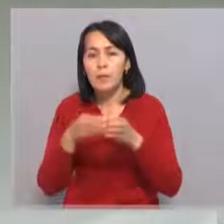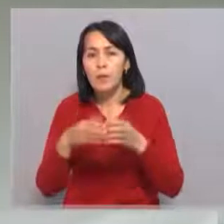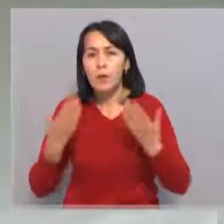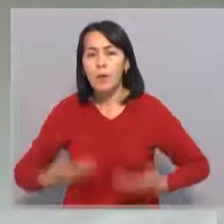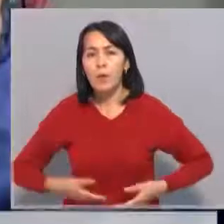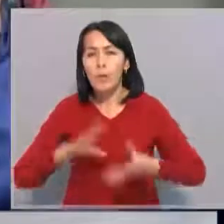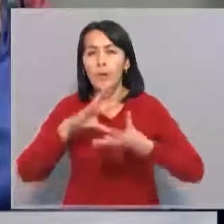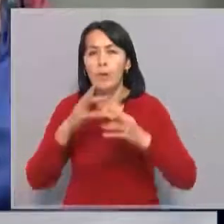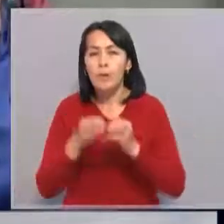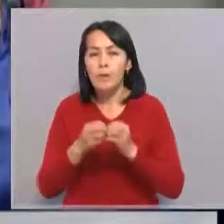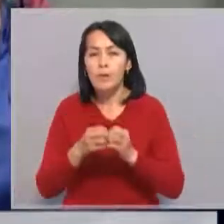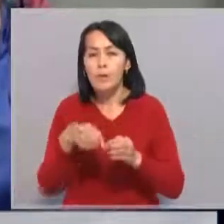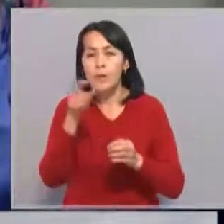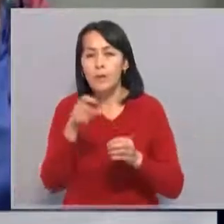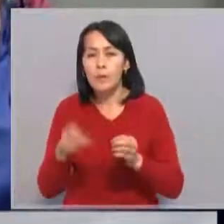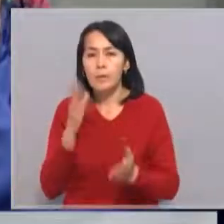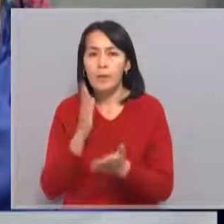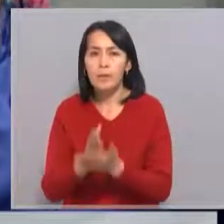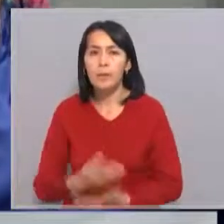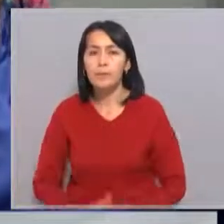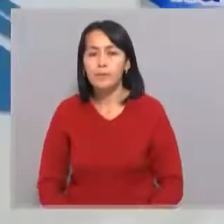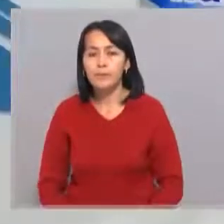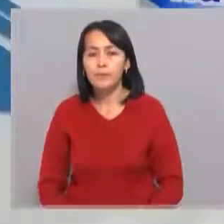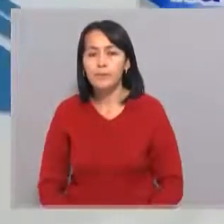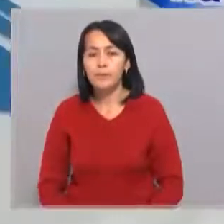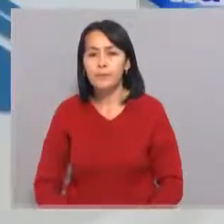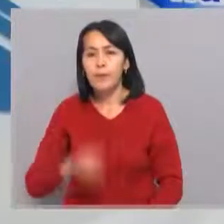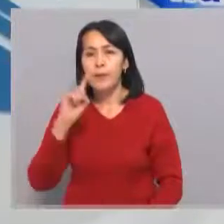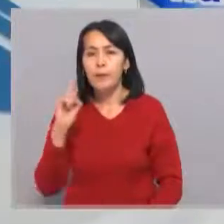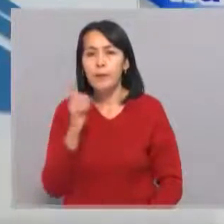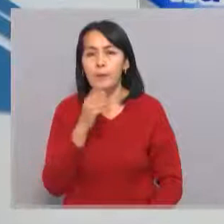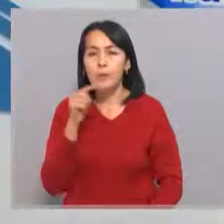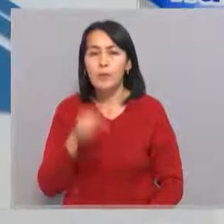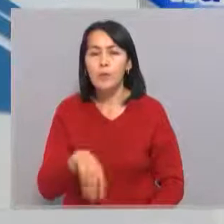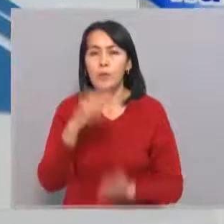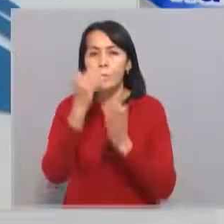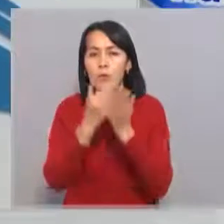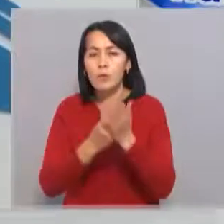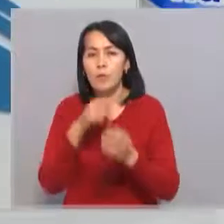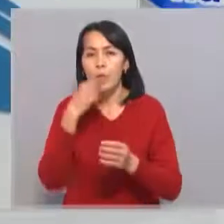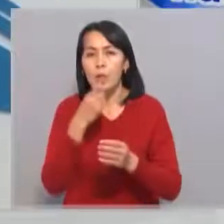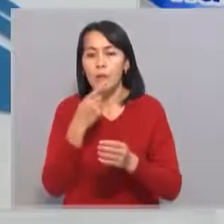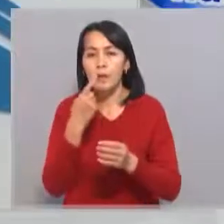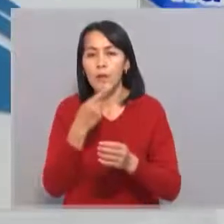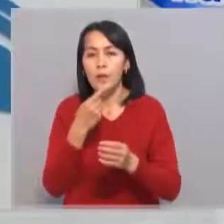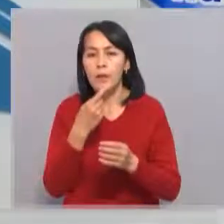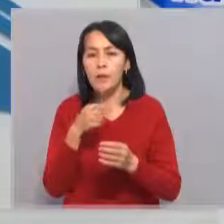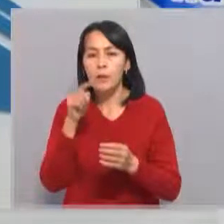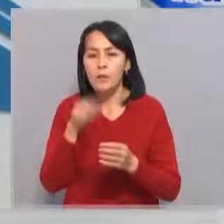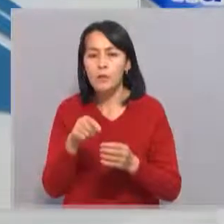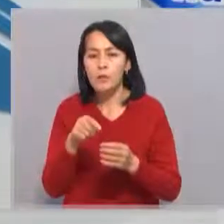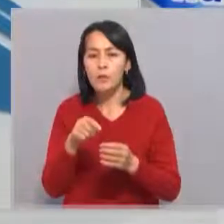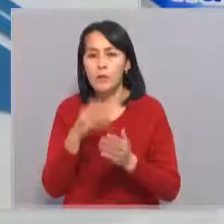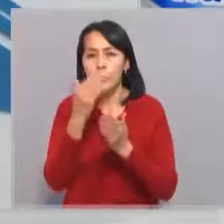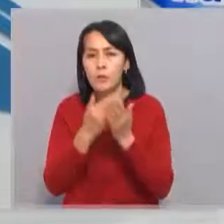қоғамдық бірлестіктің көрнекті өкілдері болмақ. Ең бірінші осы жолдаудағы айтылған дүниелер. Сол